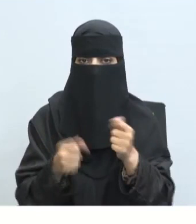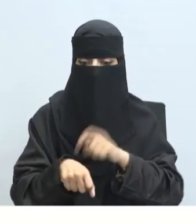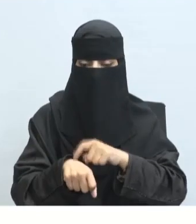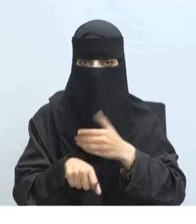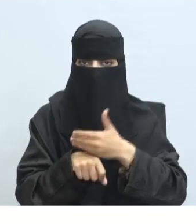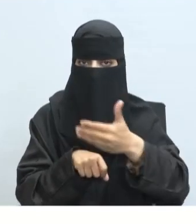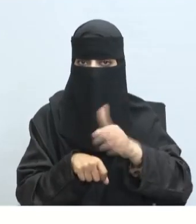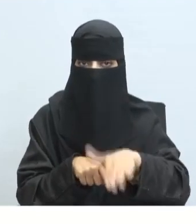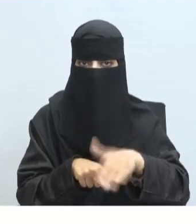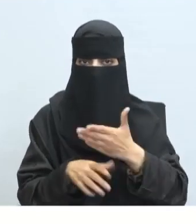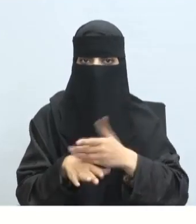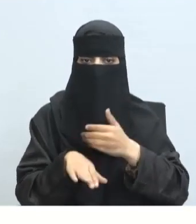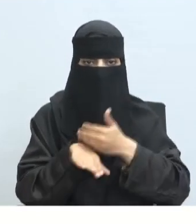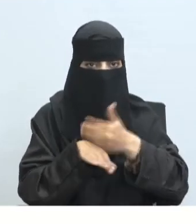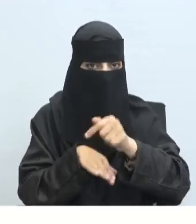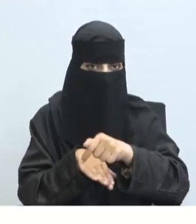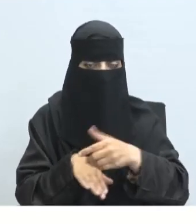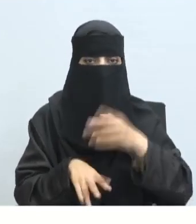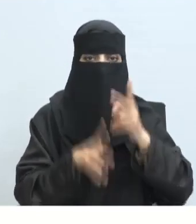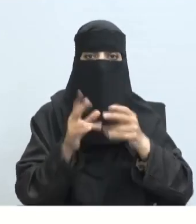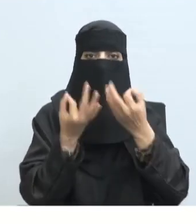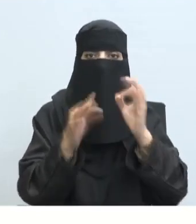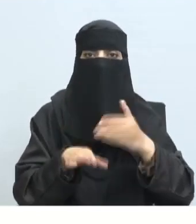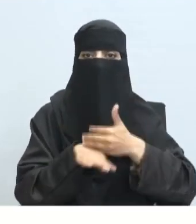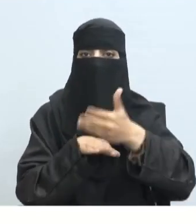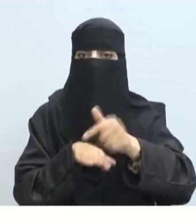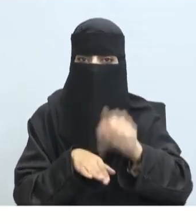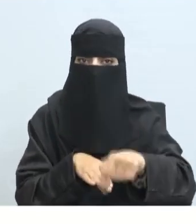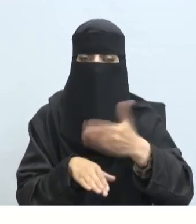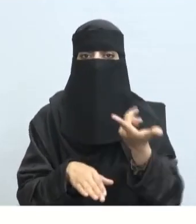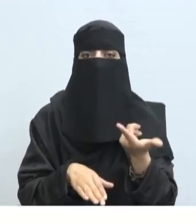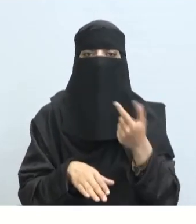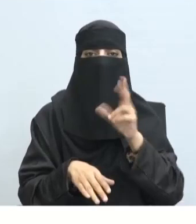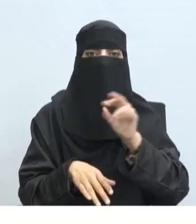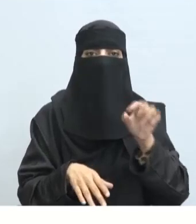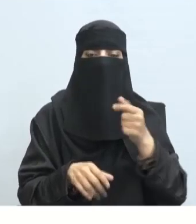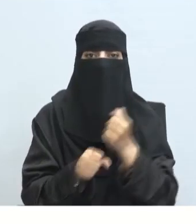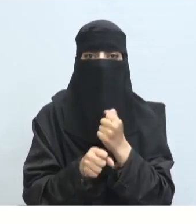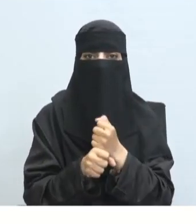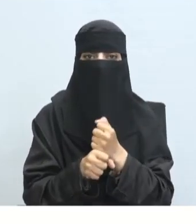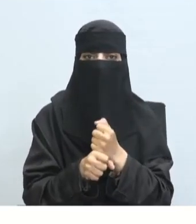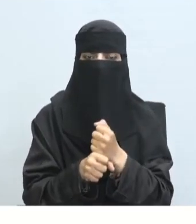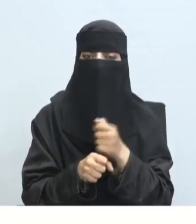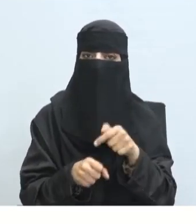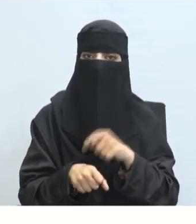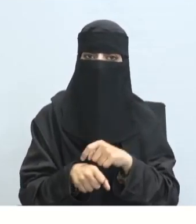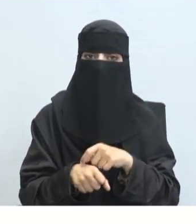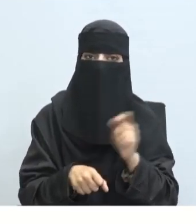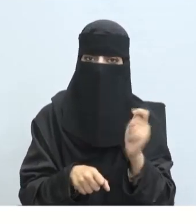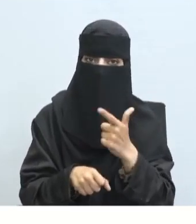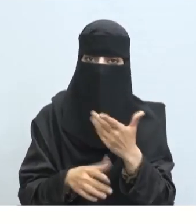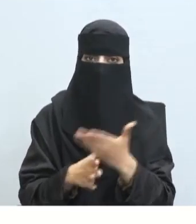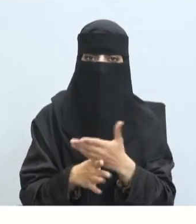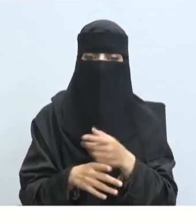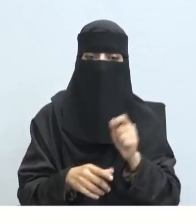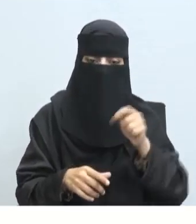وقت طويل اذا تاخرت ستؤخر فعاليه ككل هنالك بعض الانشطه بالامكان عملها ب بشكل اسرع